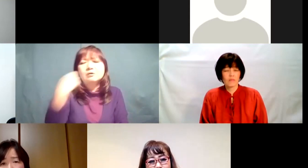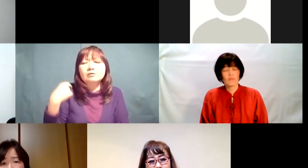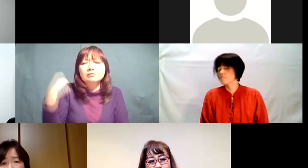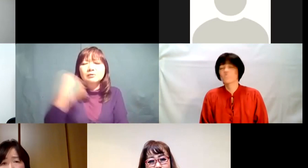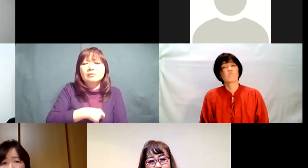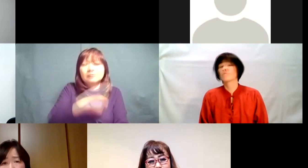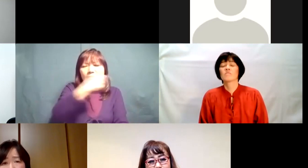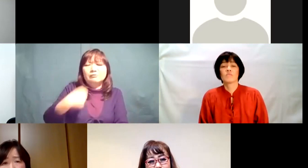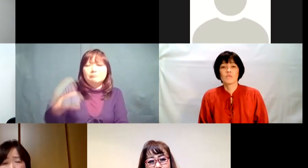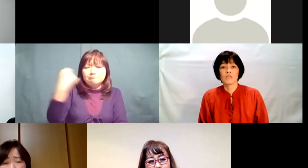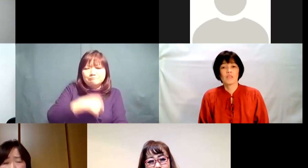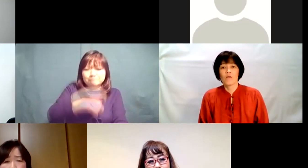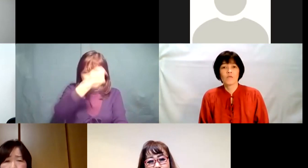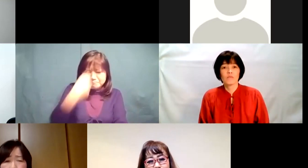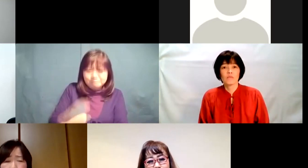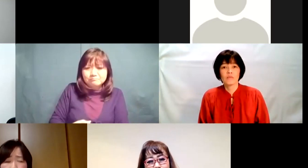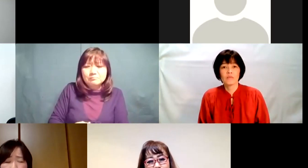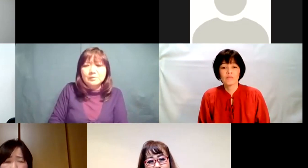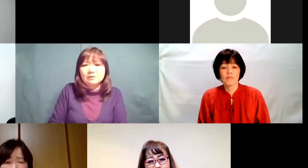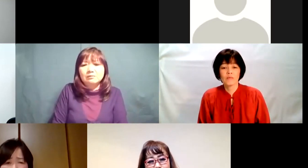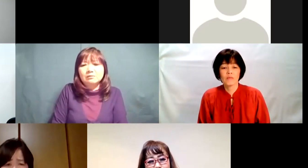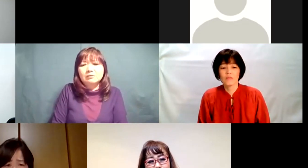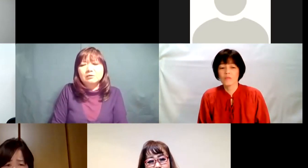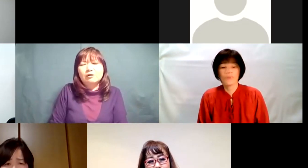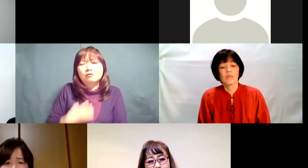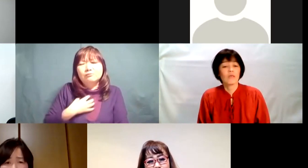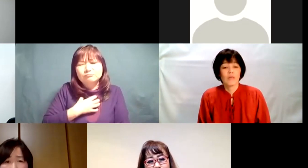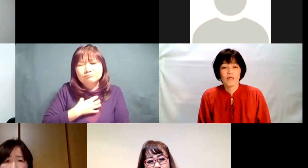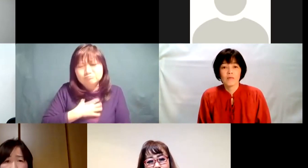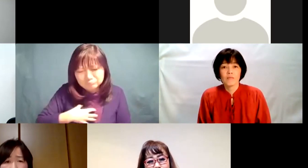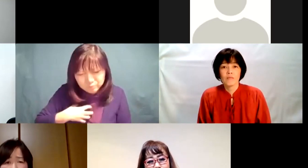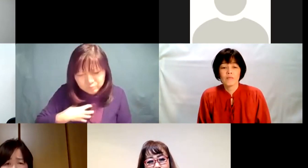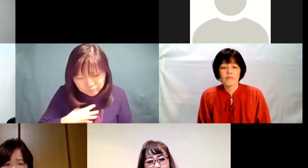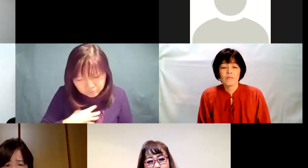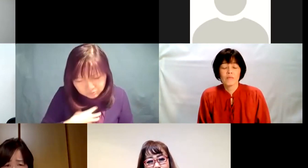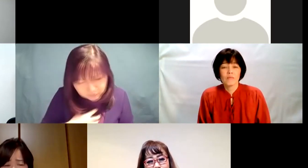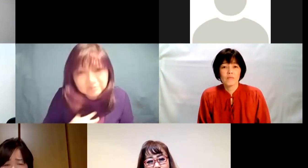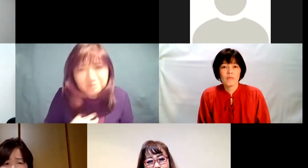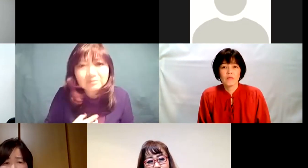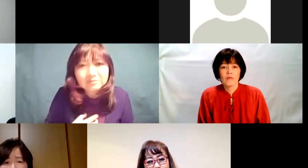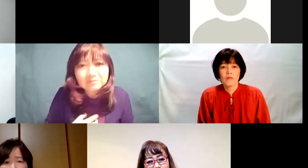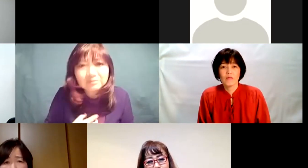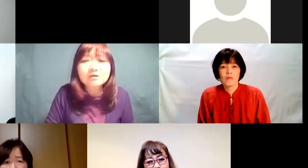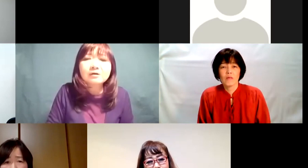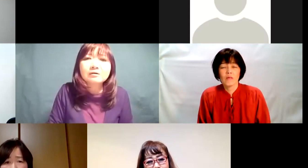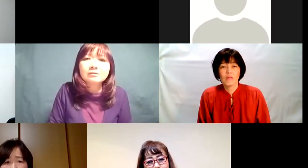を責めて責めて苦しんできたのよ。